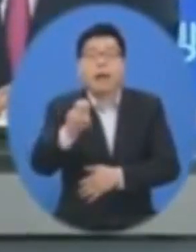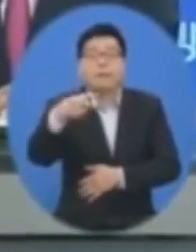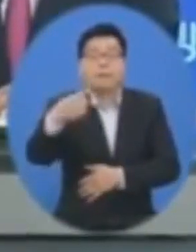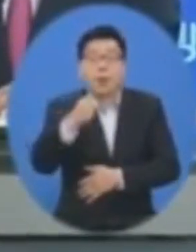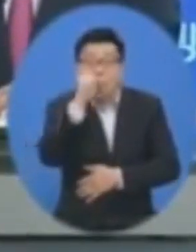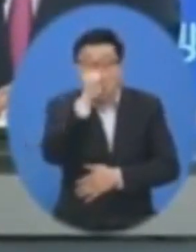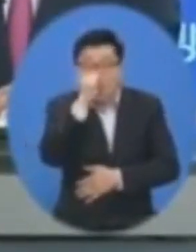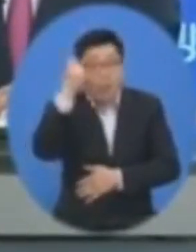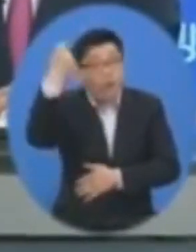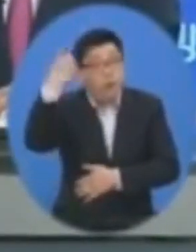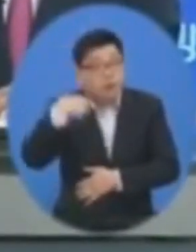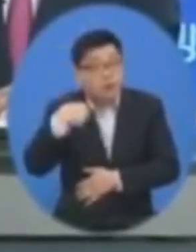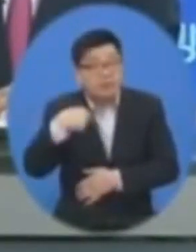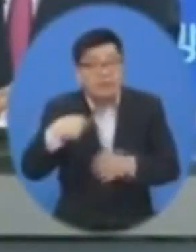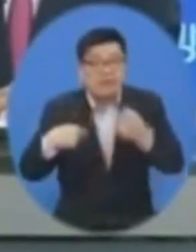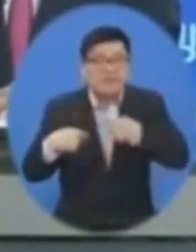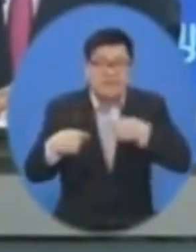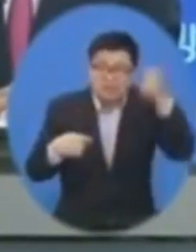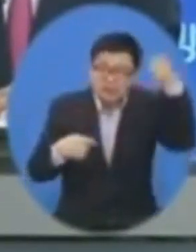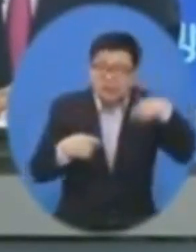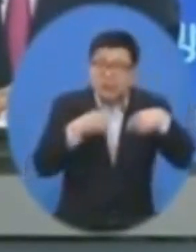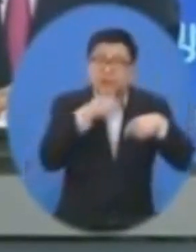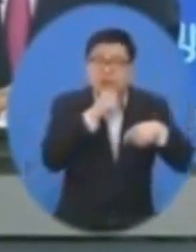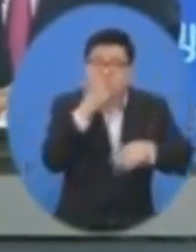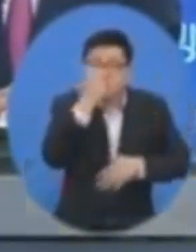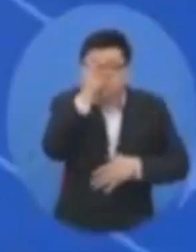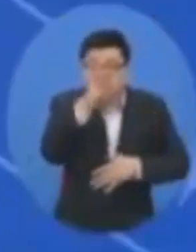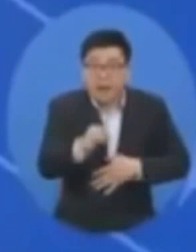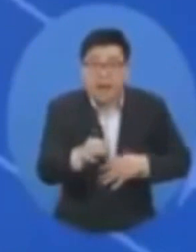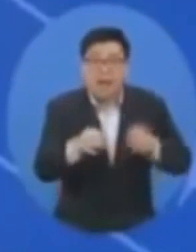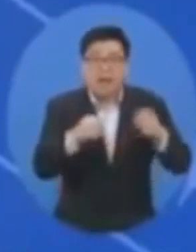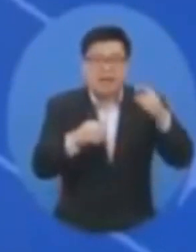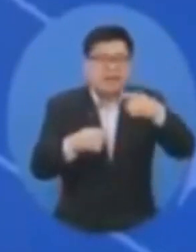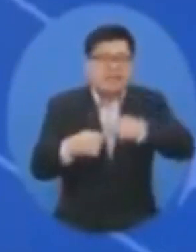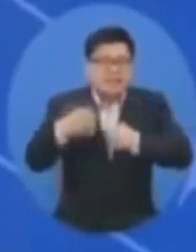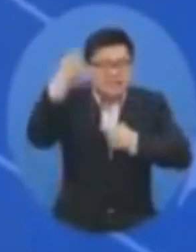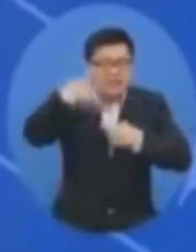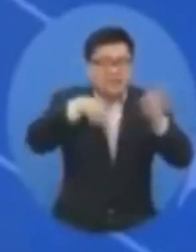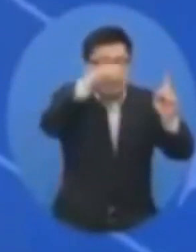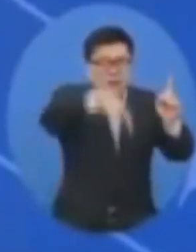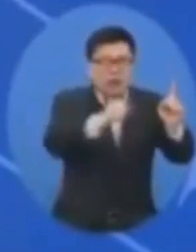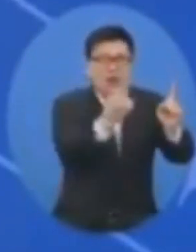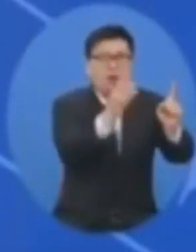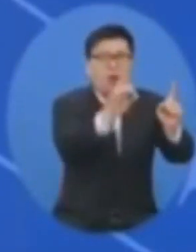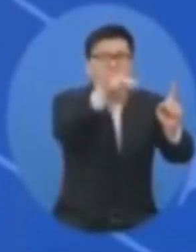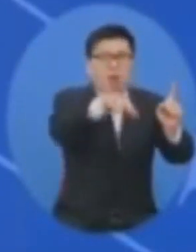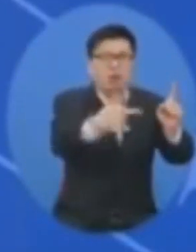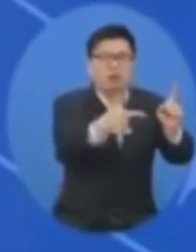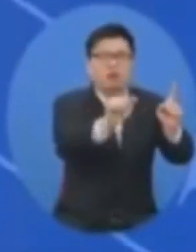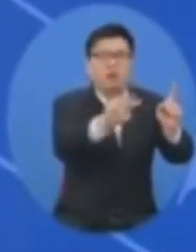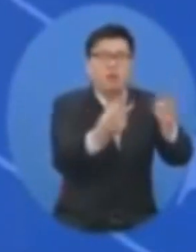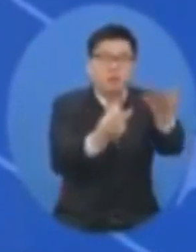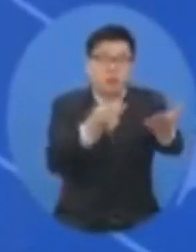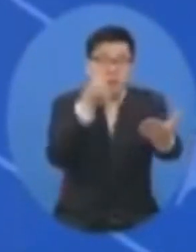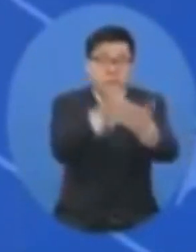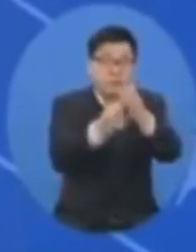조사입니다. 비호감도 조사를 해보면 늘 1위가 홍준표 후보가 많이 나옵니다.